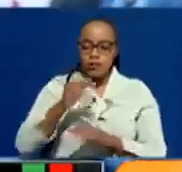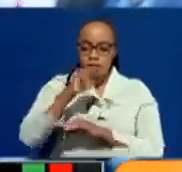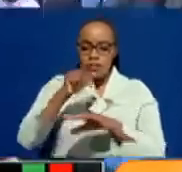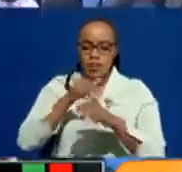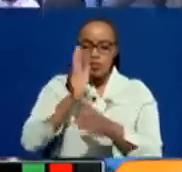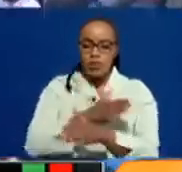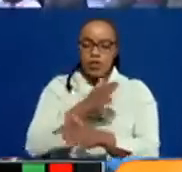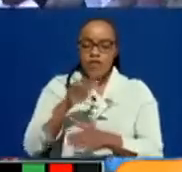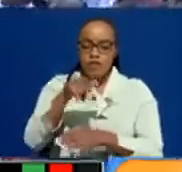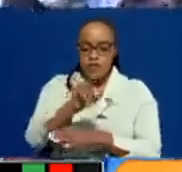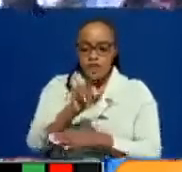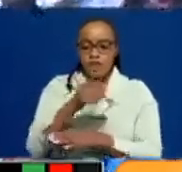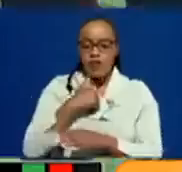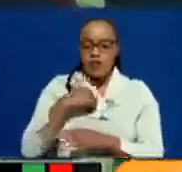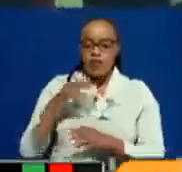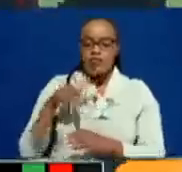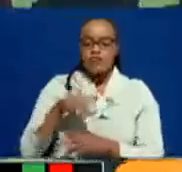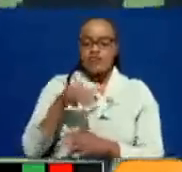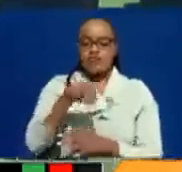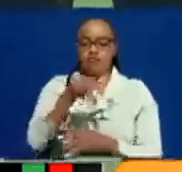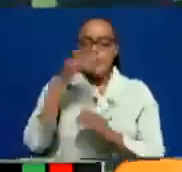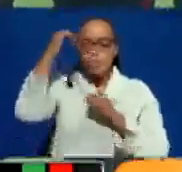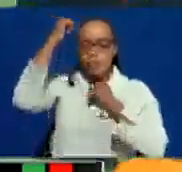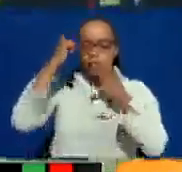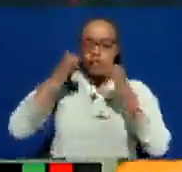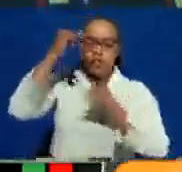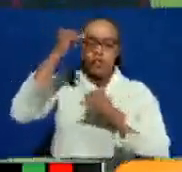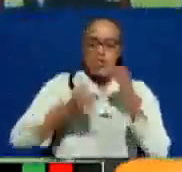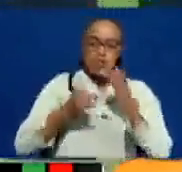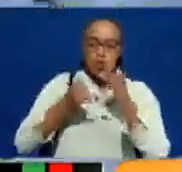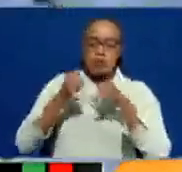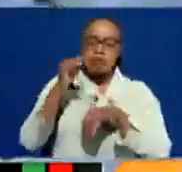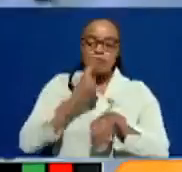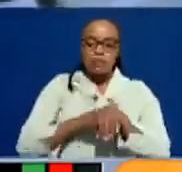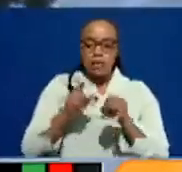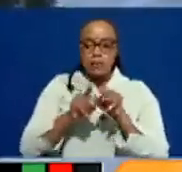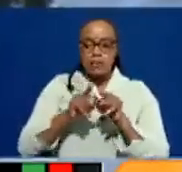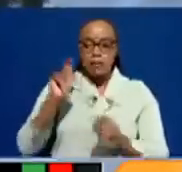Taifa akalazimika kukagua gwaride la kijeshi kwa mara yake ya mwisho kama rais.